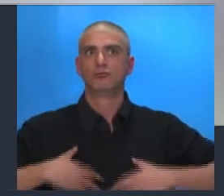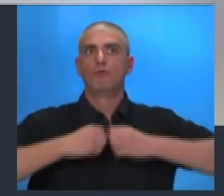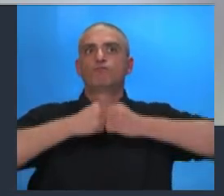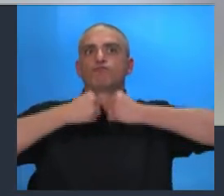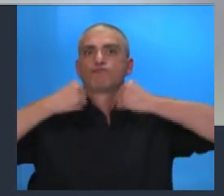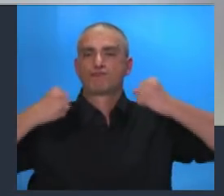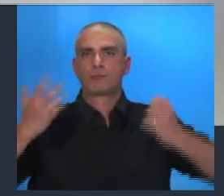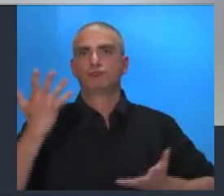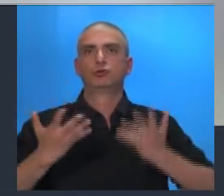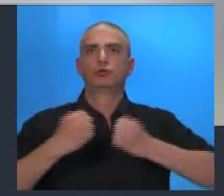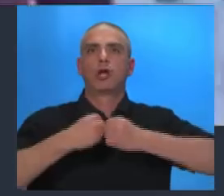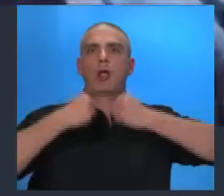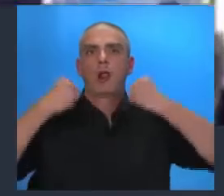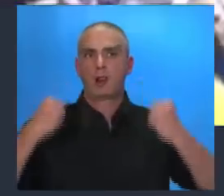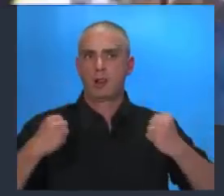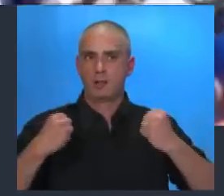ובעודף משקל.